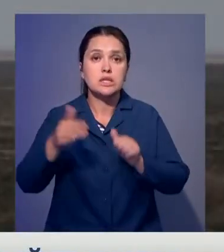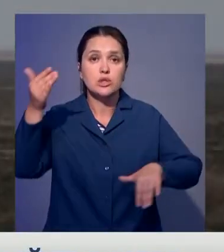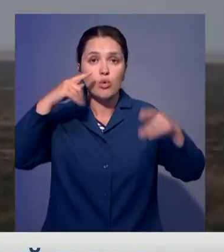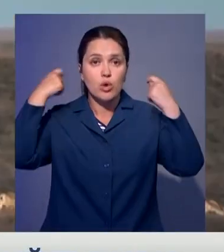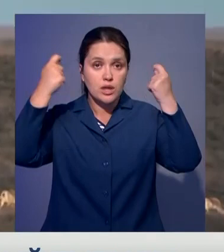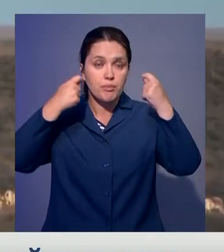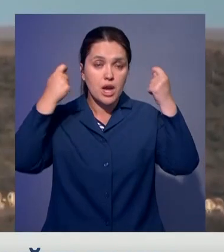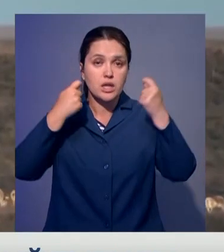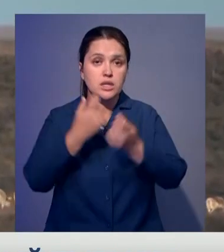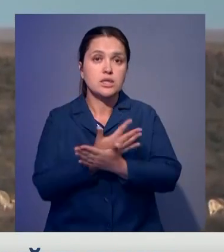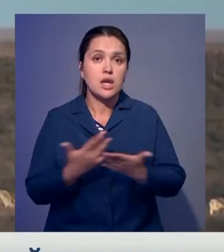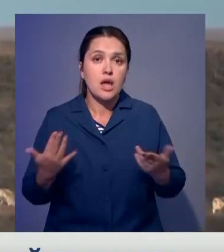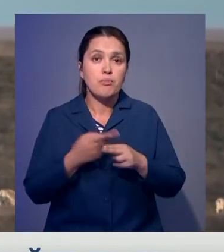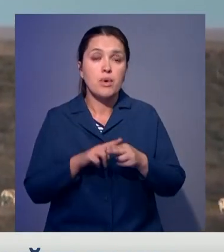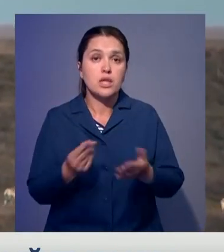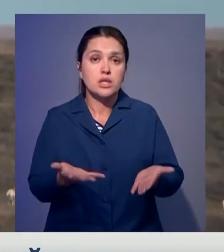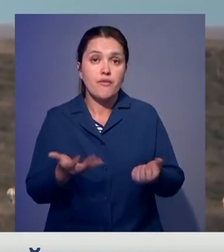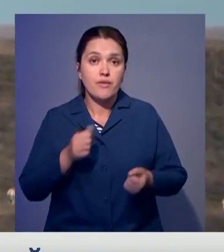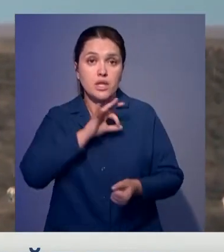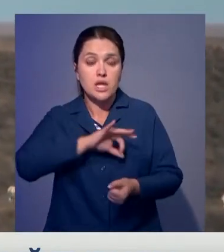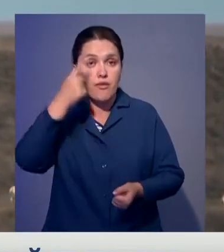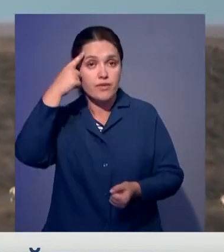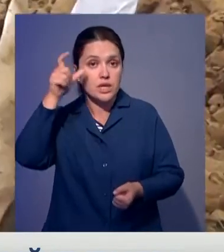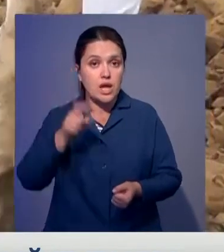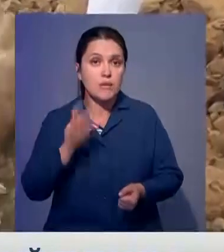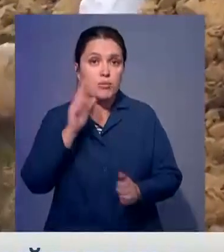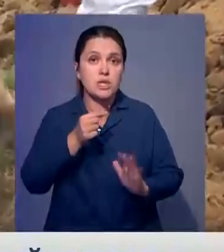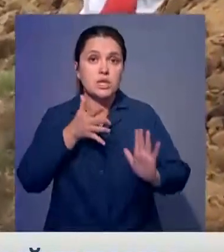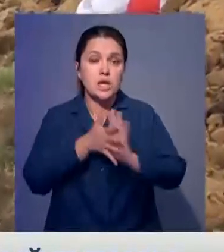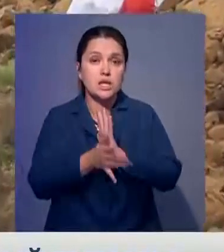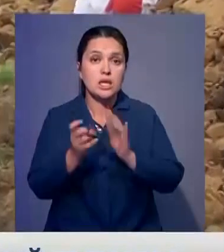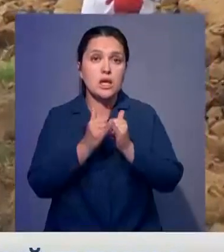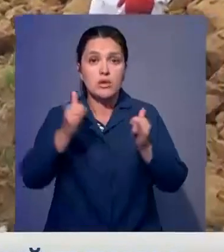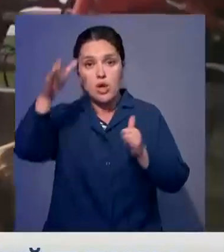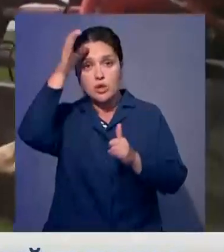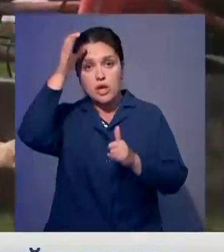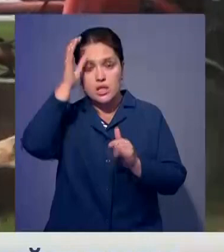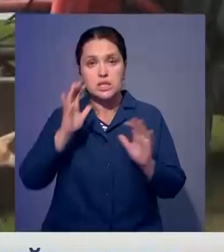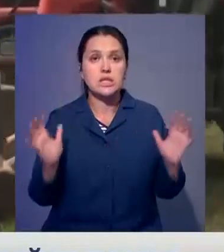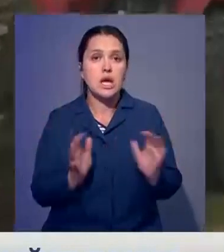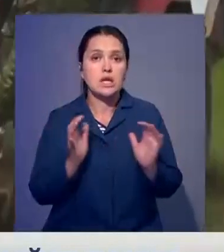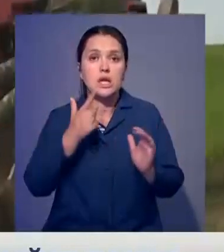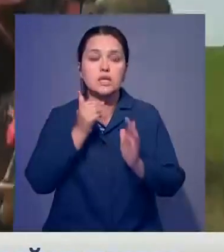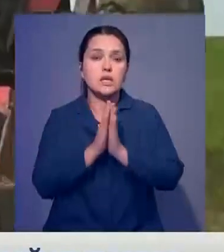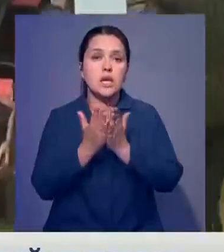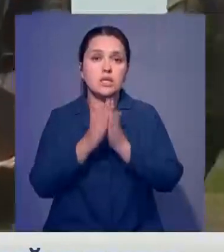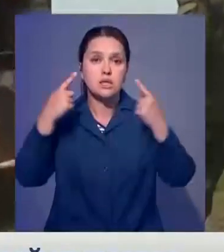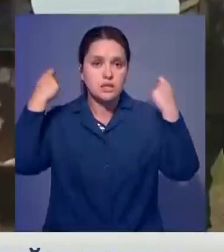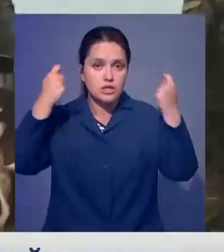16 тысяч горных баранов всех видов. Вырученные деньги авторы идеи планируют тратить на развитие науки в области сохранения